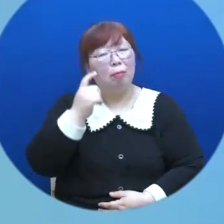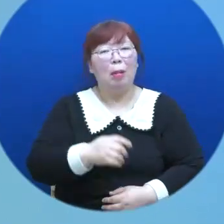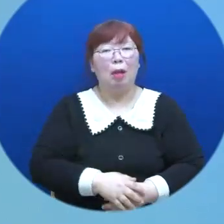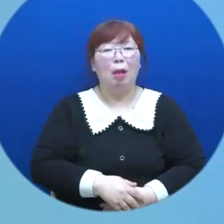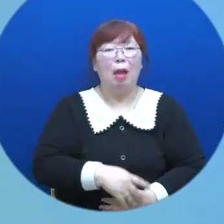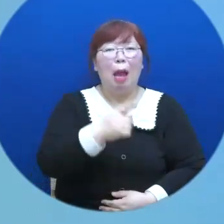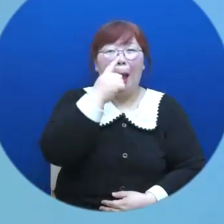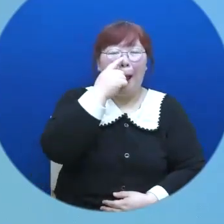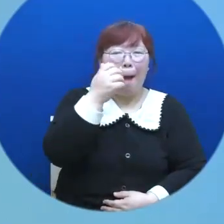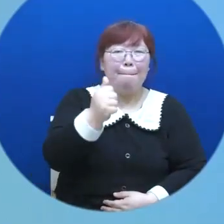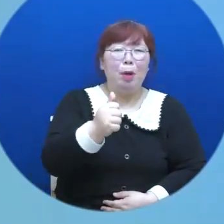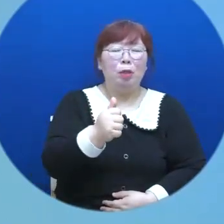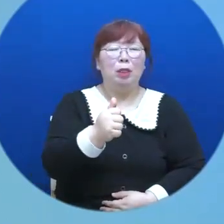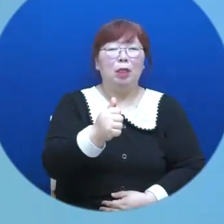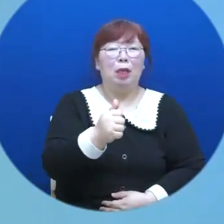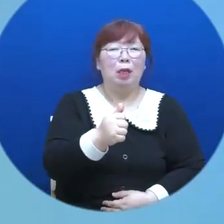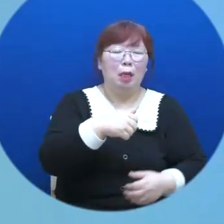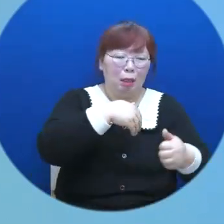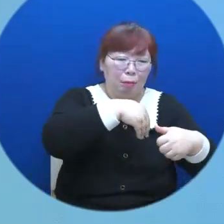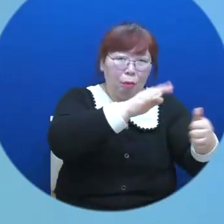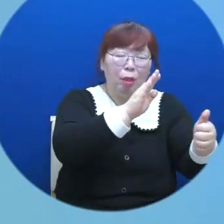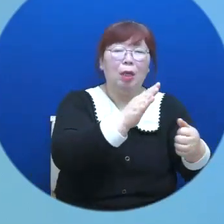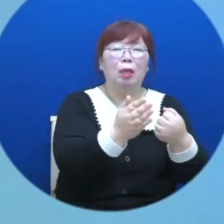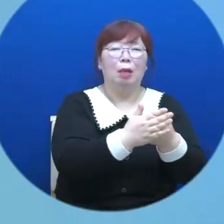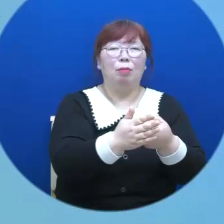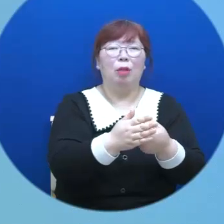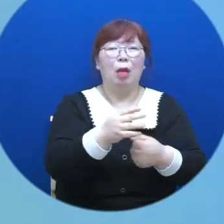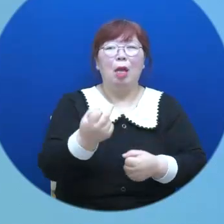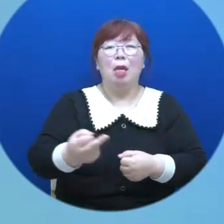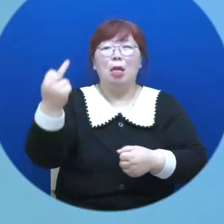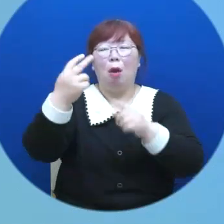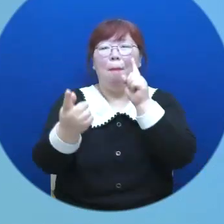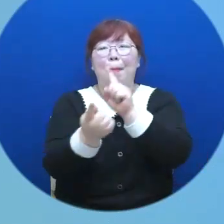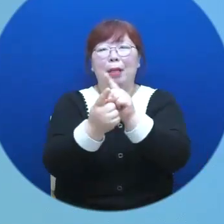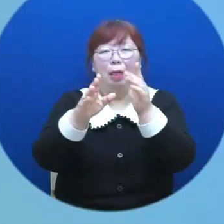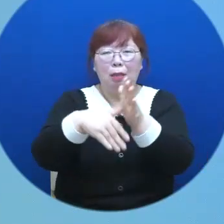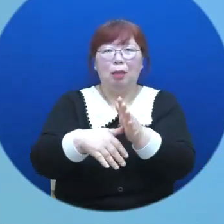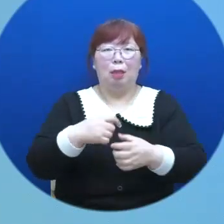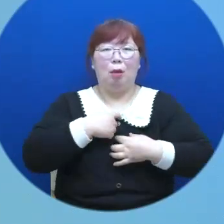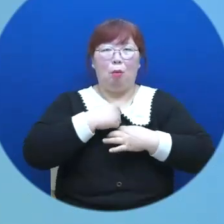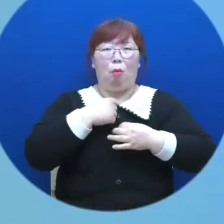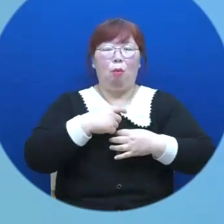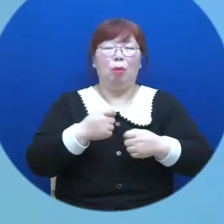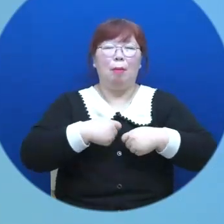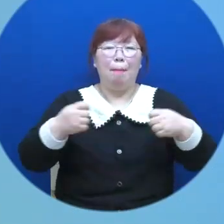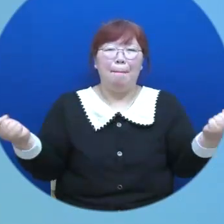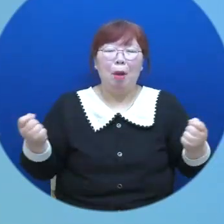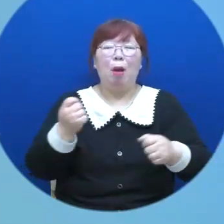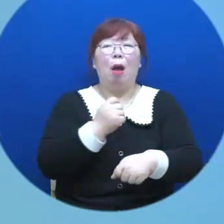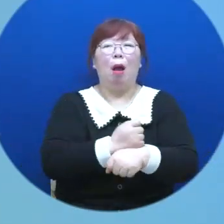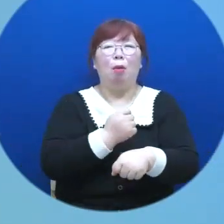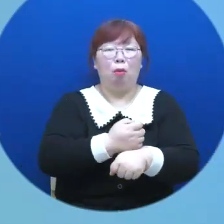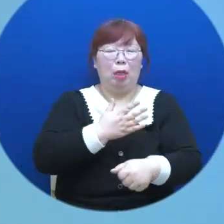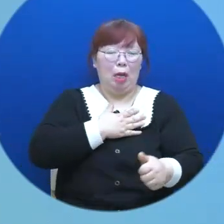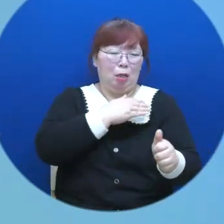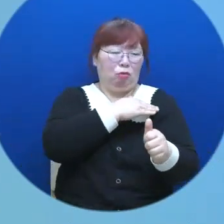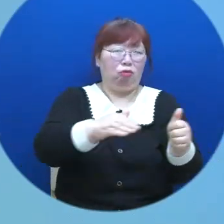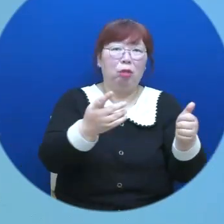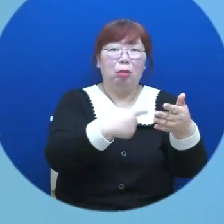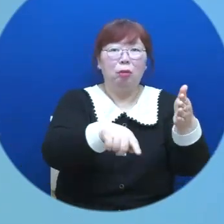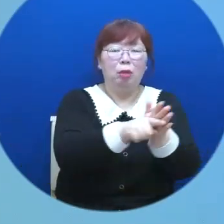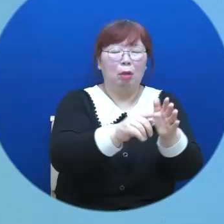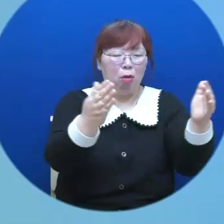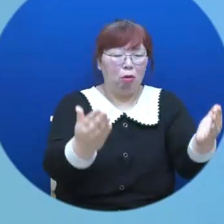아버지의 심부름을 받고 형들이 있는 곳에 갔을 때 형들이 자기 옷을 벗기고 자기를 죽이기 위하여 구덩이에